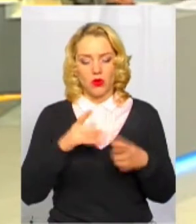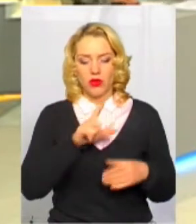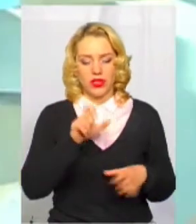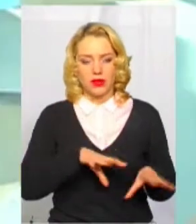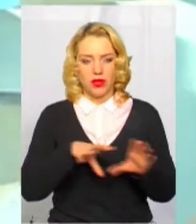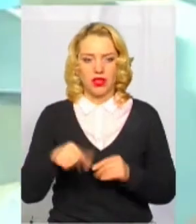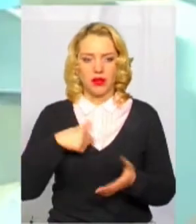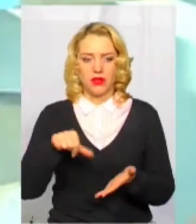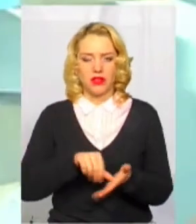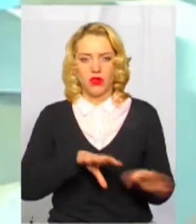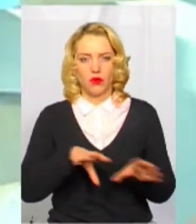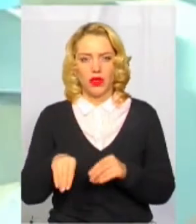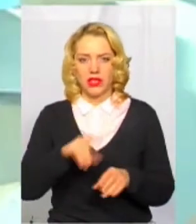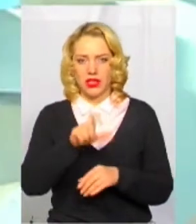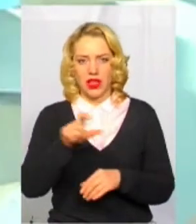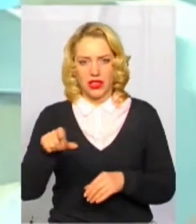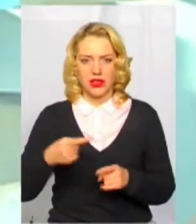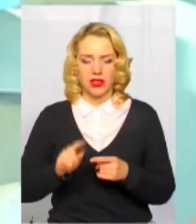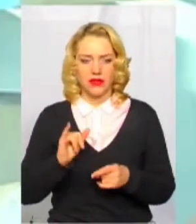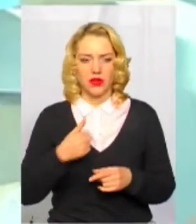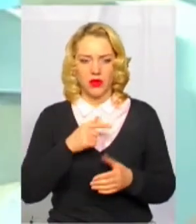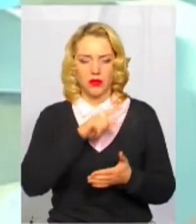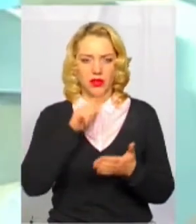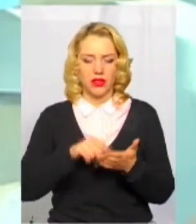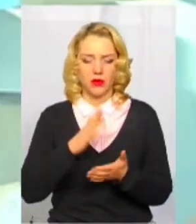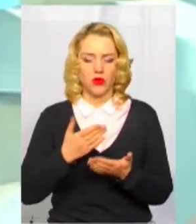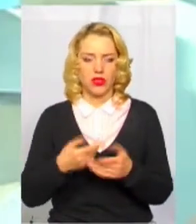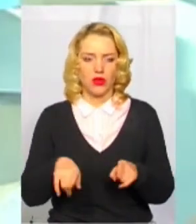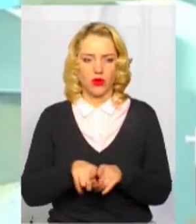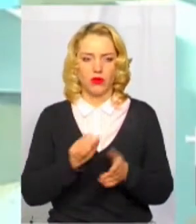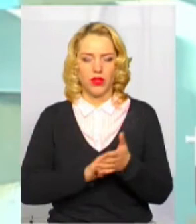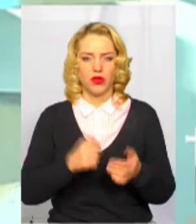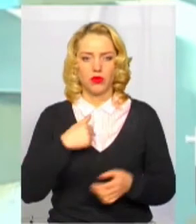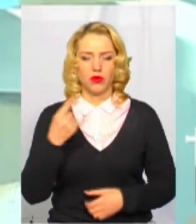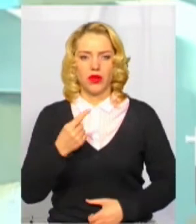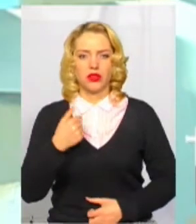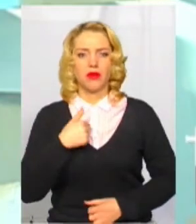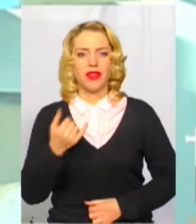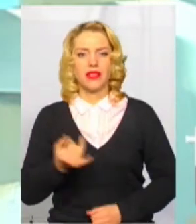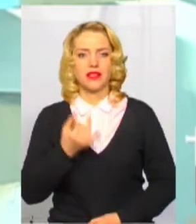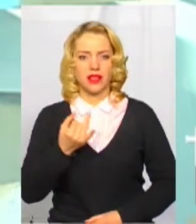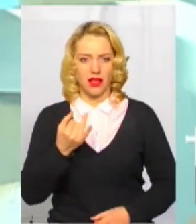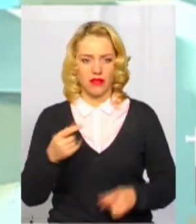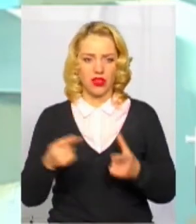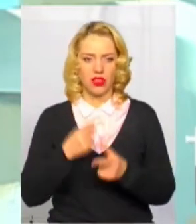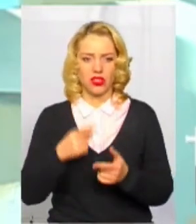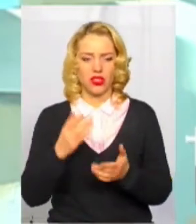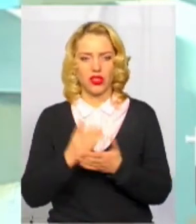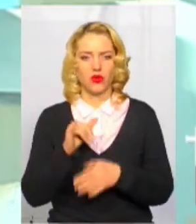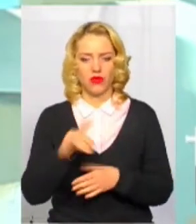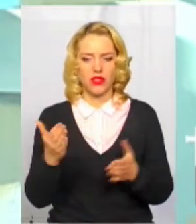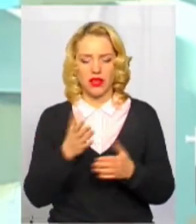представляю переселенців, і у мене будуть до вас питання саме з цього приводу. По-перше, мене цікавить, чи є у вас